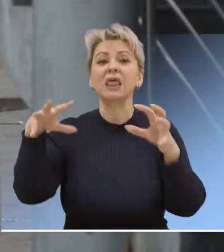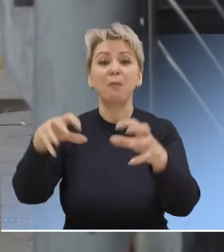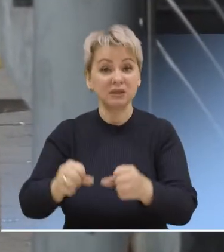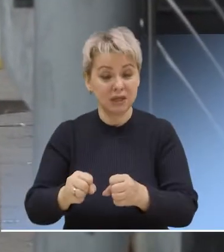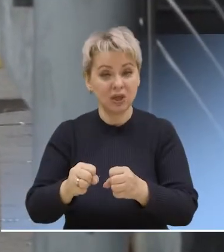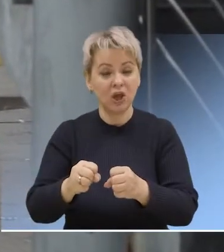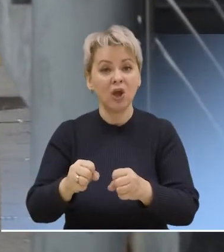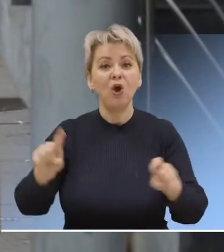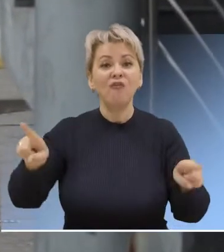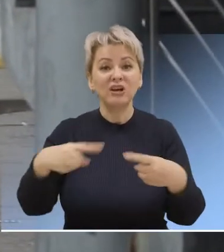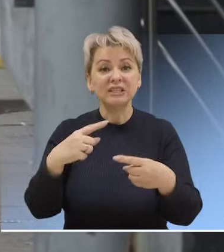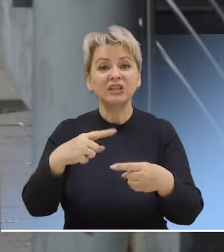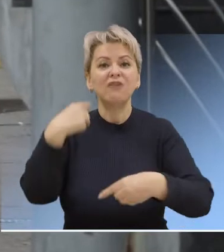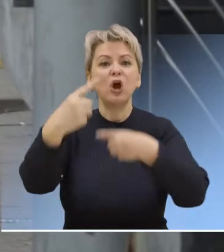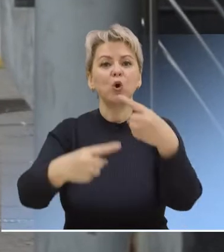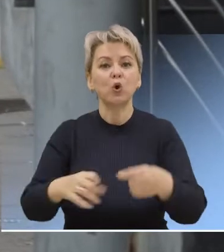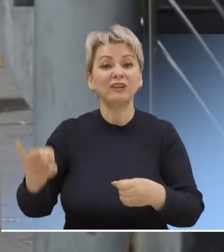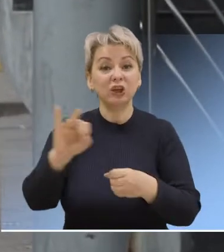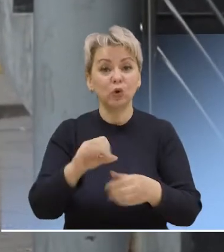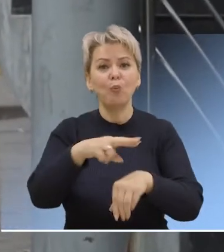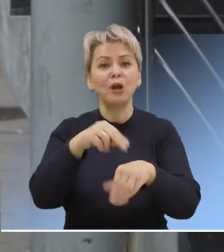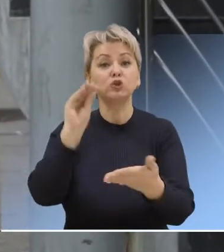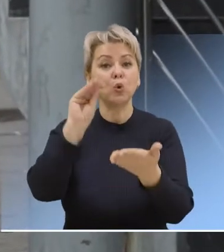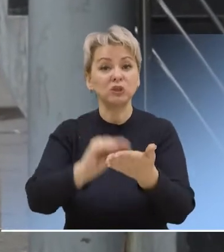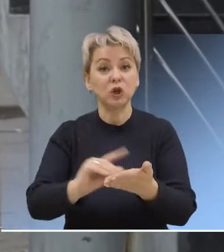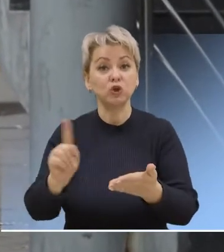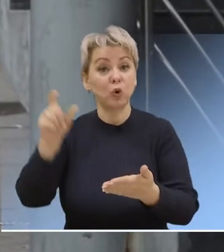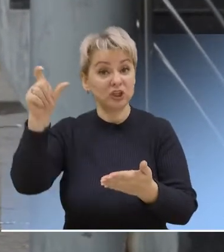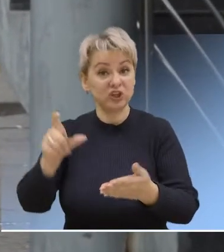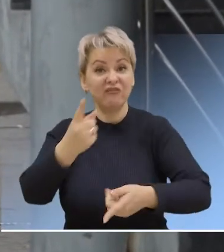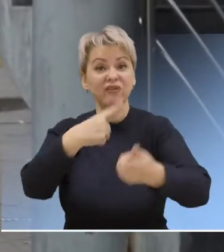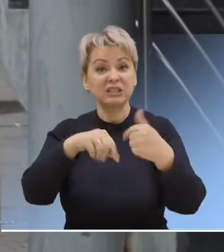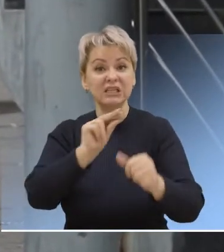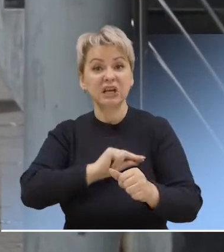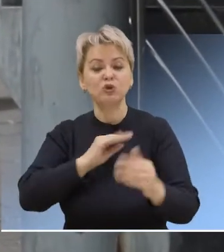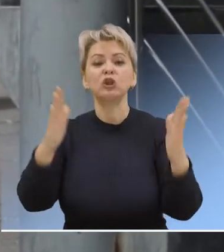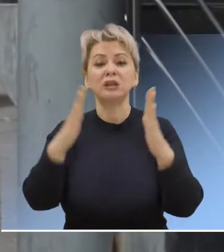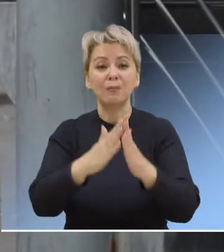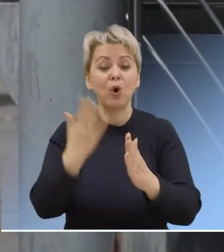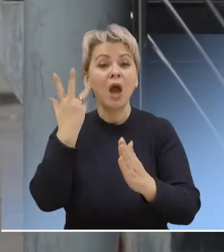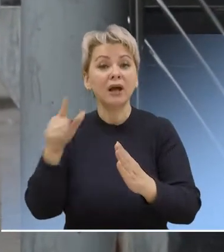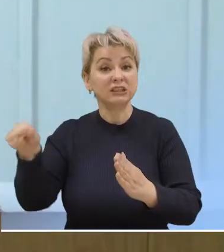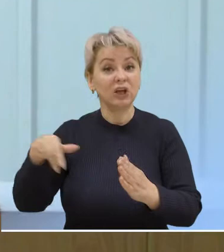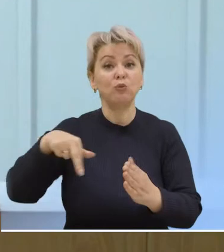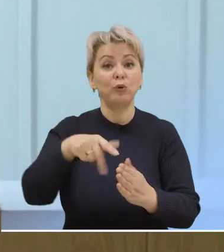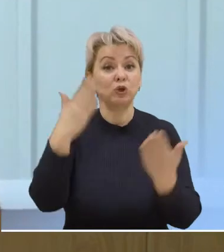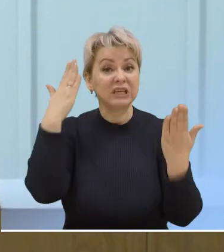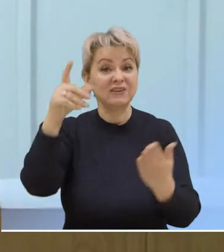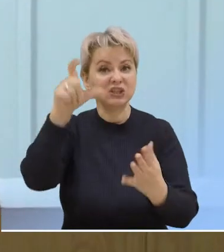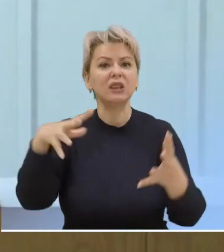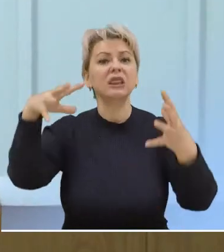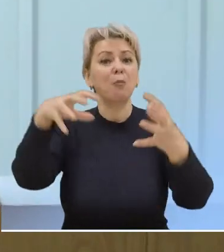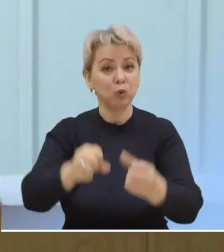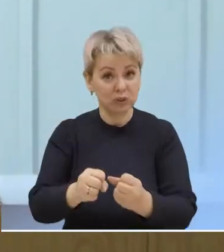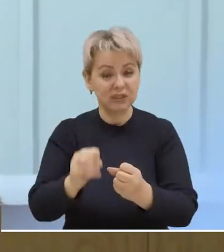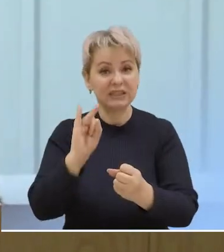и разбойные нападения. Восстанавливая хронику событий, полицейские установили, что потерпевший возвращался с работы домой, когда к нему подошел